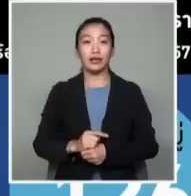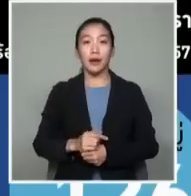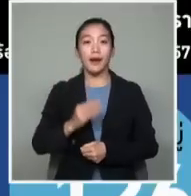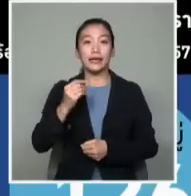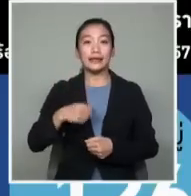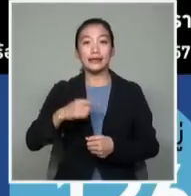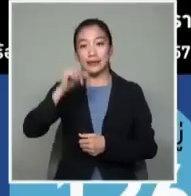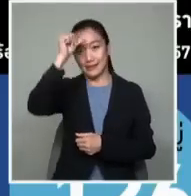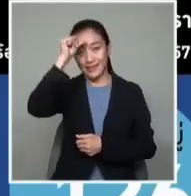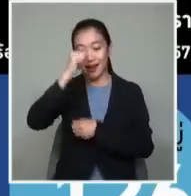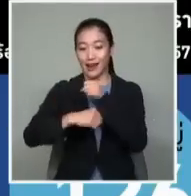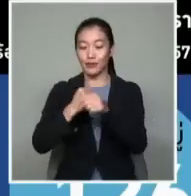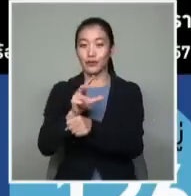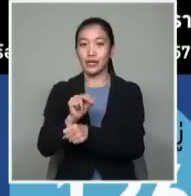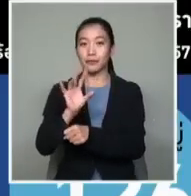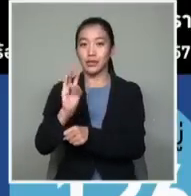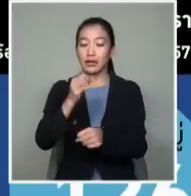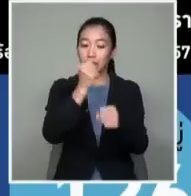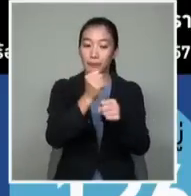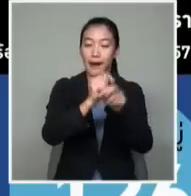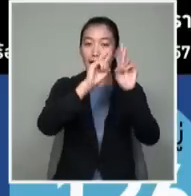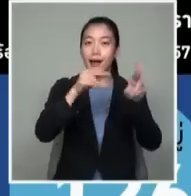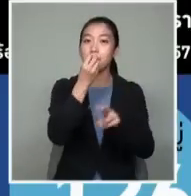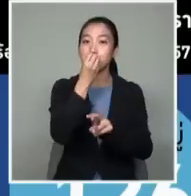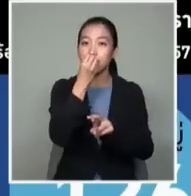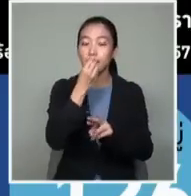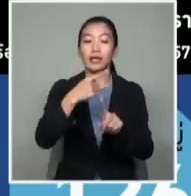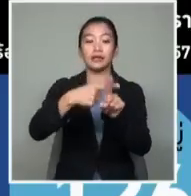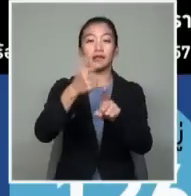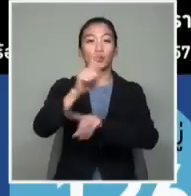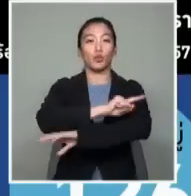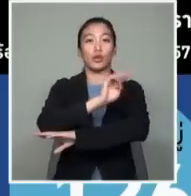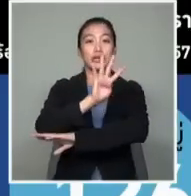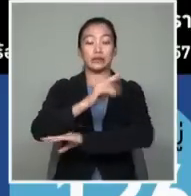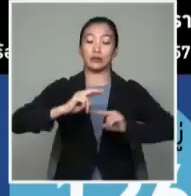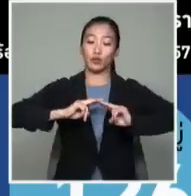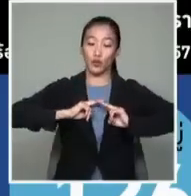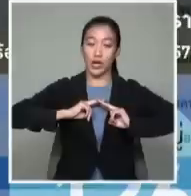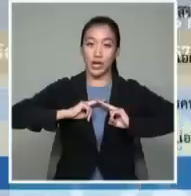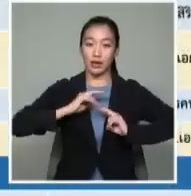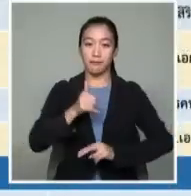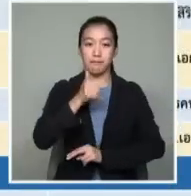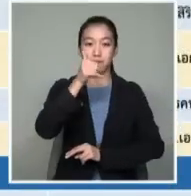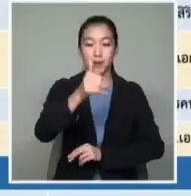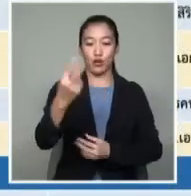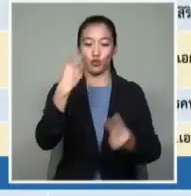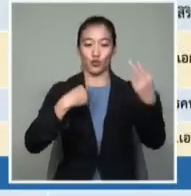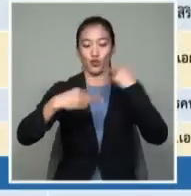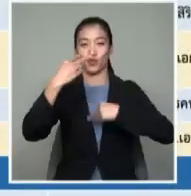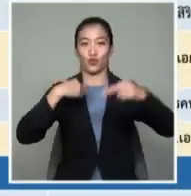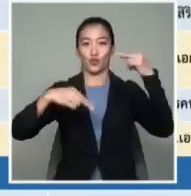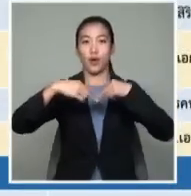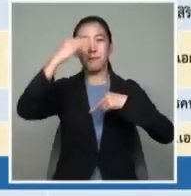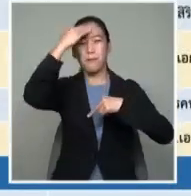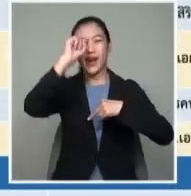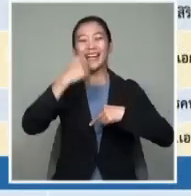มีอาชีพเป็นพนักงานร้านอาหารเมื่อวันที่4พฤศจิกายนเนี่ยเขาได้ไปตรวจร่างกายค่ะเพื่อที่จะขอใบ Work Permit หรือว่าใบอนุญาต